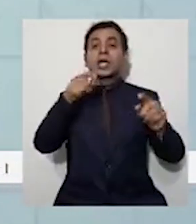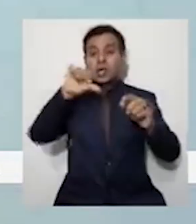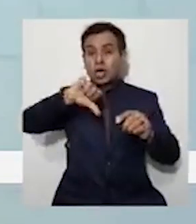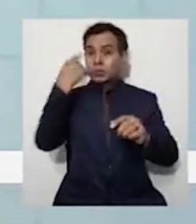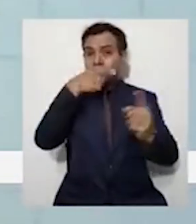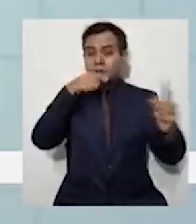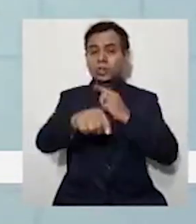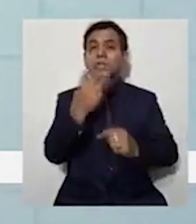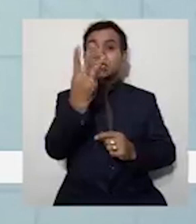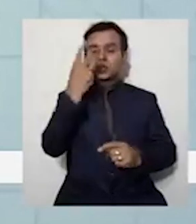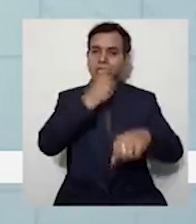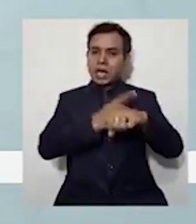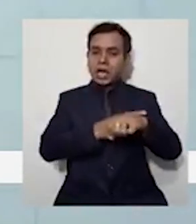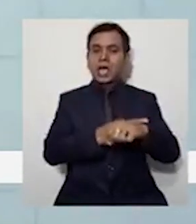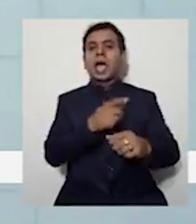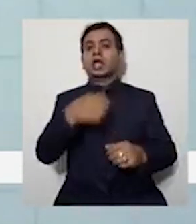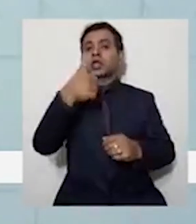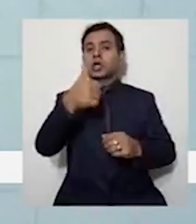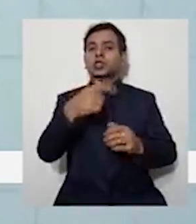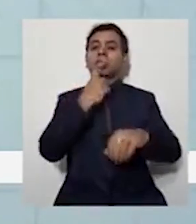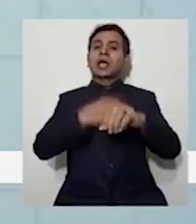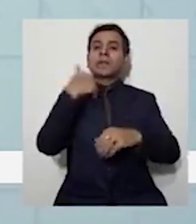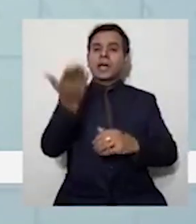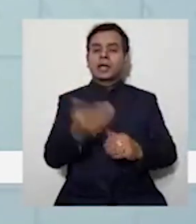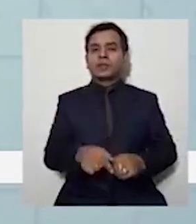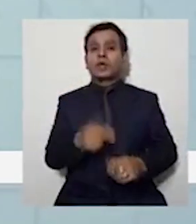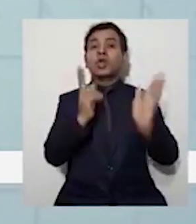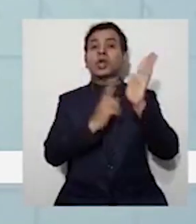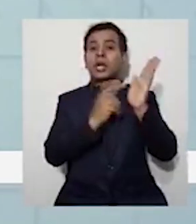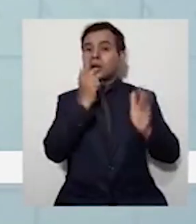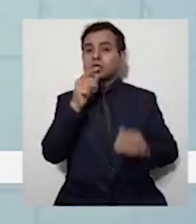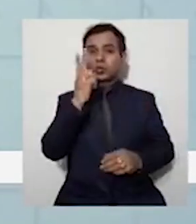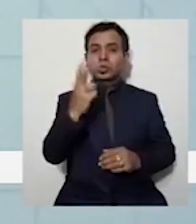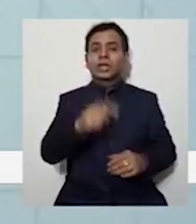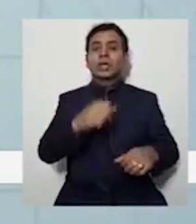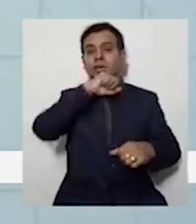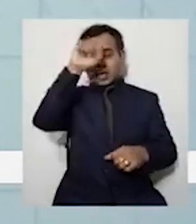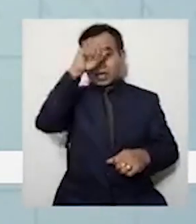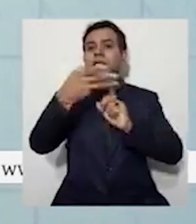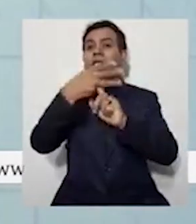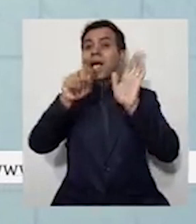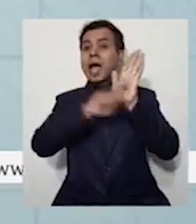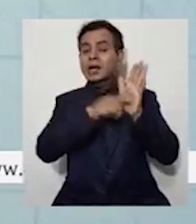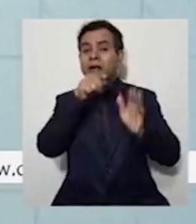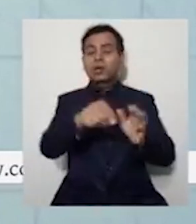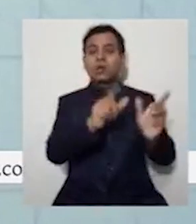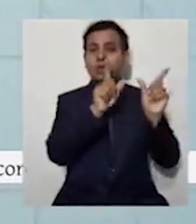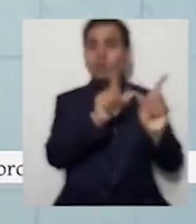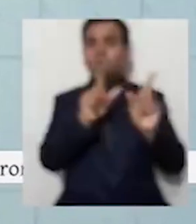নারায়ণগঞ্জে 2 জন, টাঙ্গাইলে 1, মাদারীপুর 1, ময়মনসিং 1 এবং জয়পুরহাটে 2 জন মৃত্যুবরণ করেছেন।